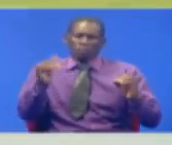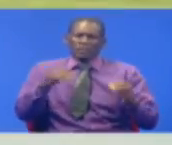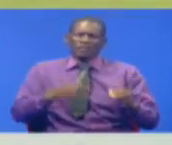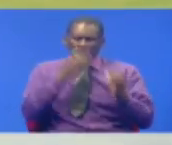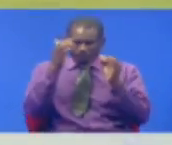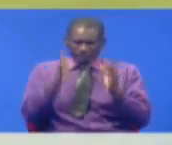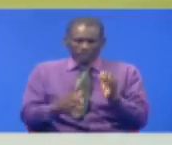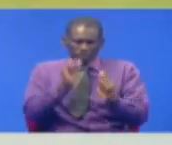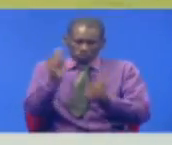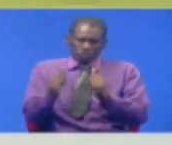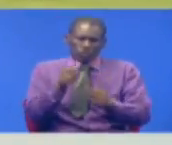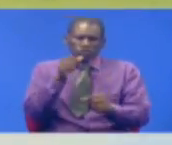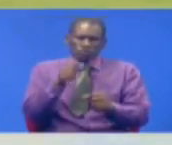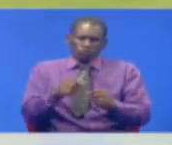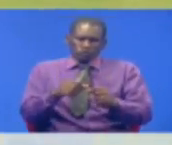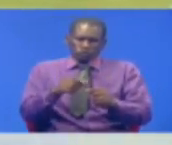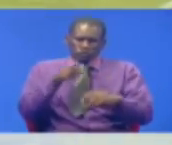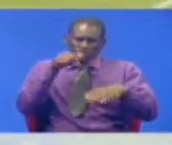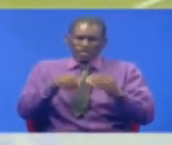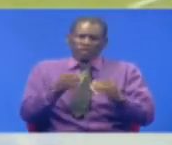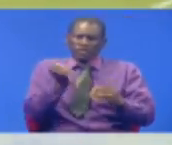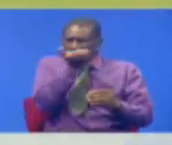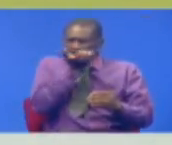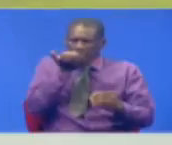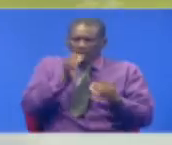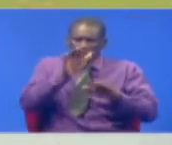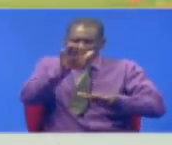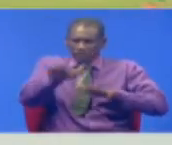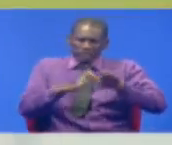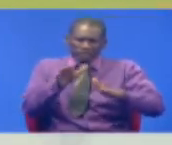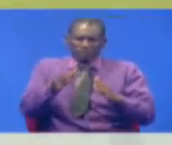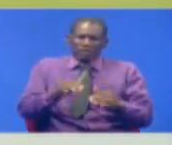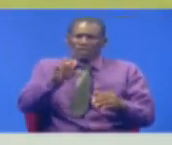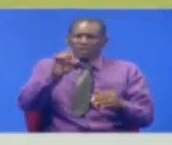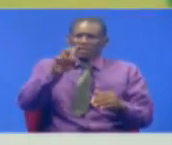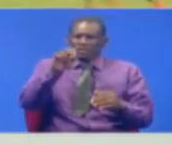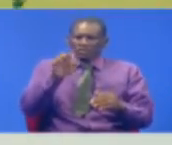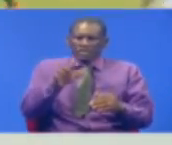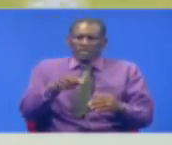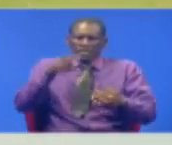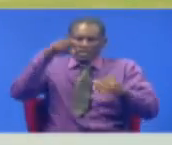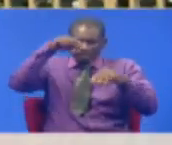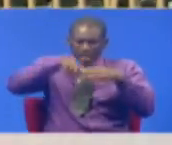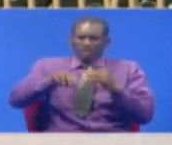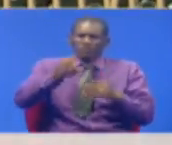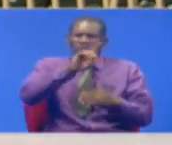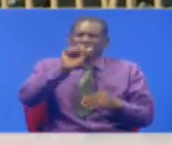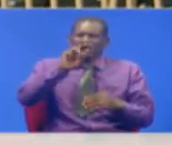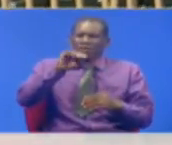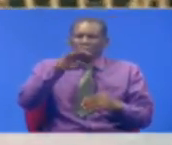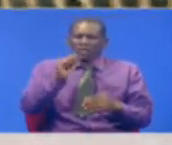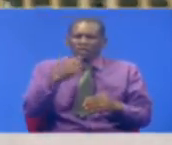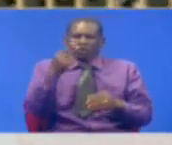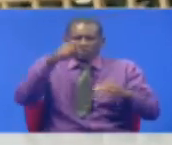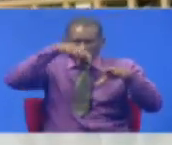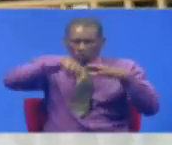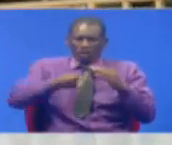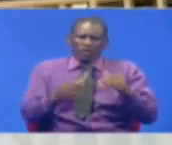hiyo iliyosakatwa katika uwanja wa kitaifa wa Nyayo. Daniel Adoko alihakikishia NAPSA ushindi wa bao la pekee katika dakika